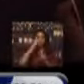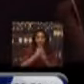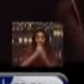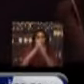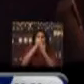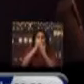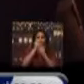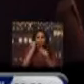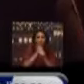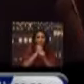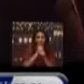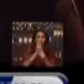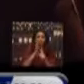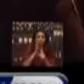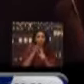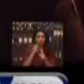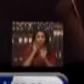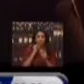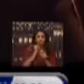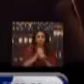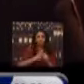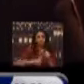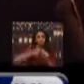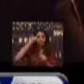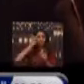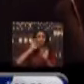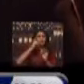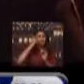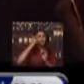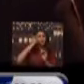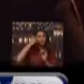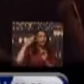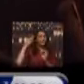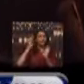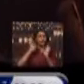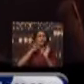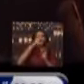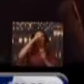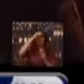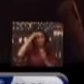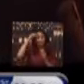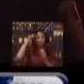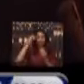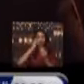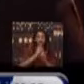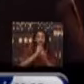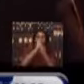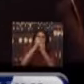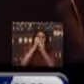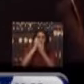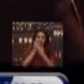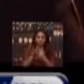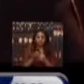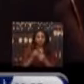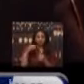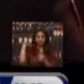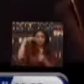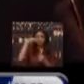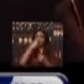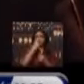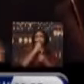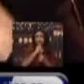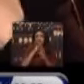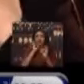بدورهم كما يجب، يعني مش. انما كنت اتمنى ان الدكتور مرسي